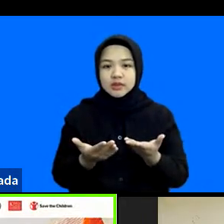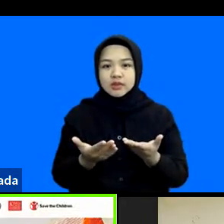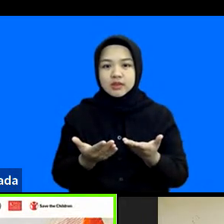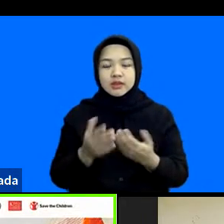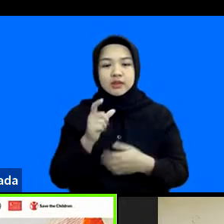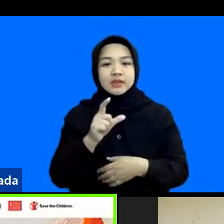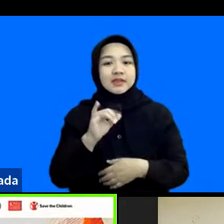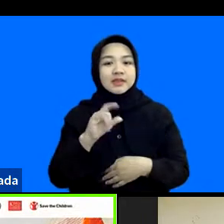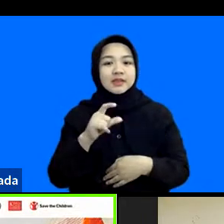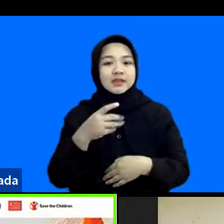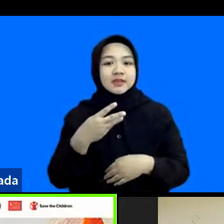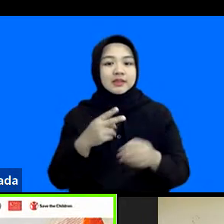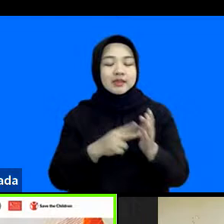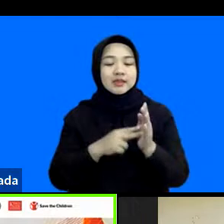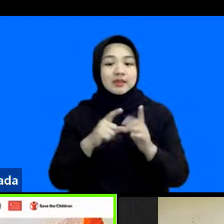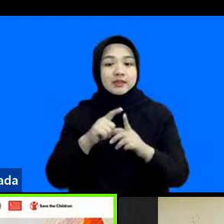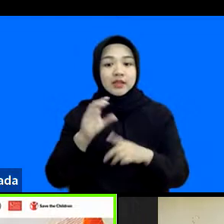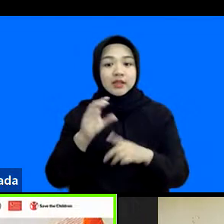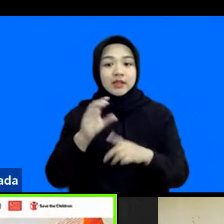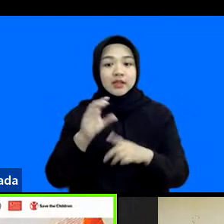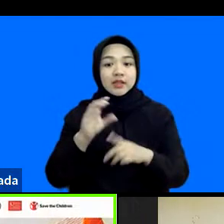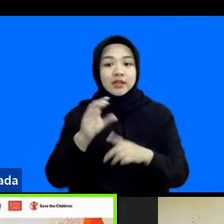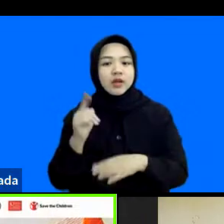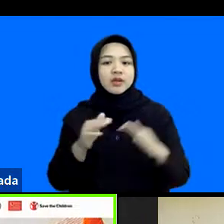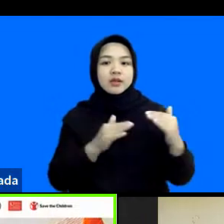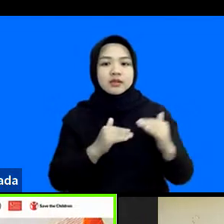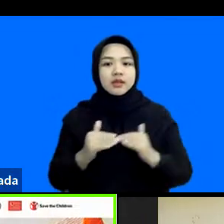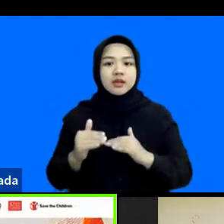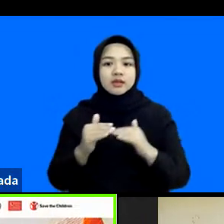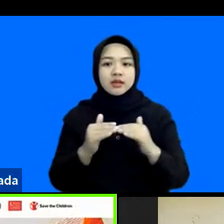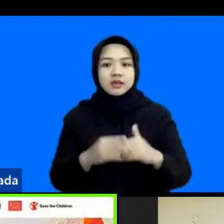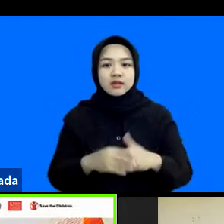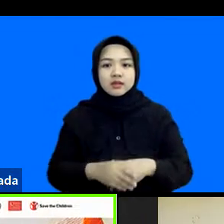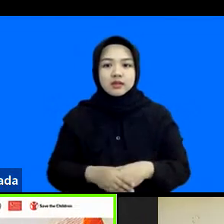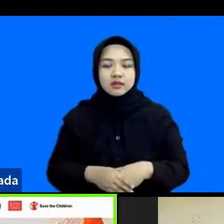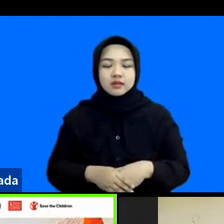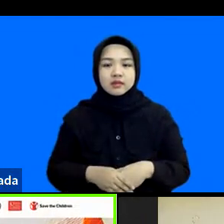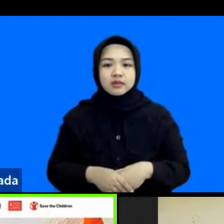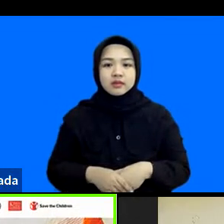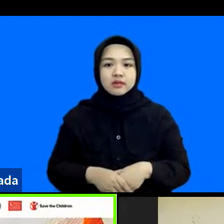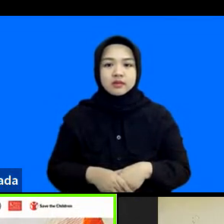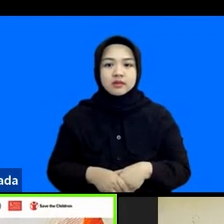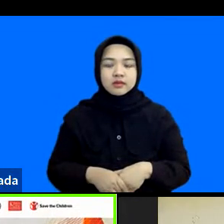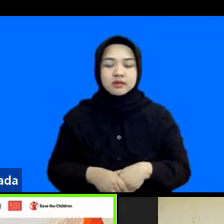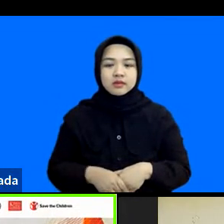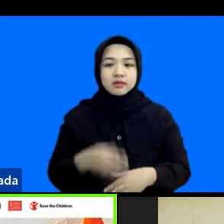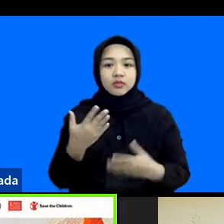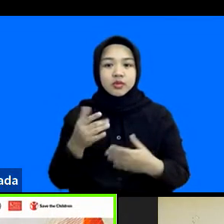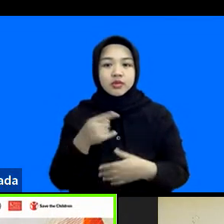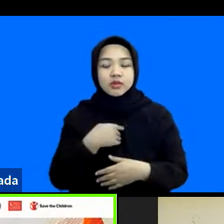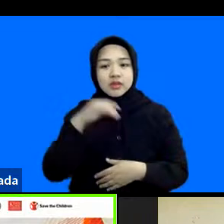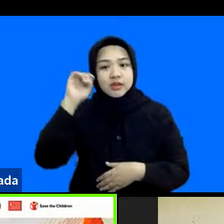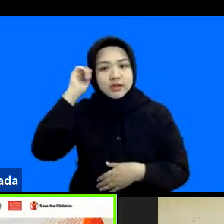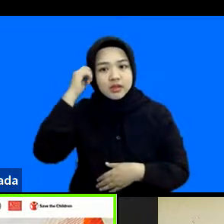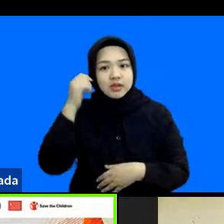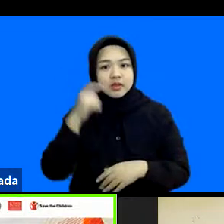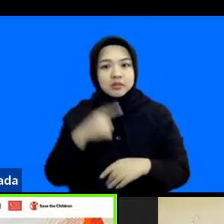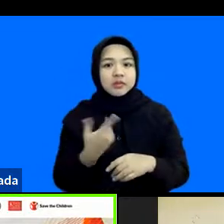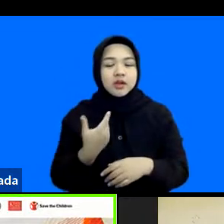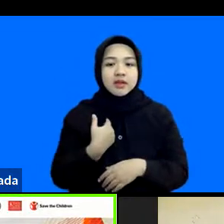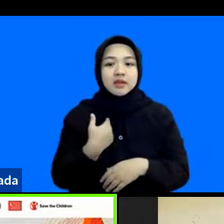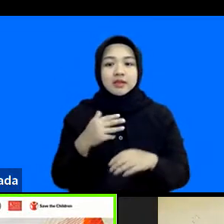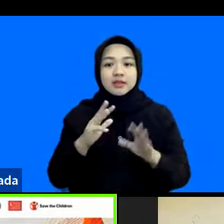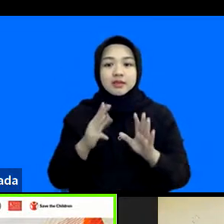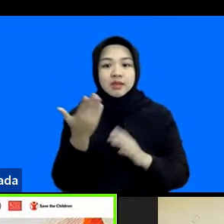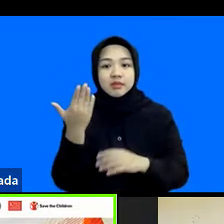cendok ya, itu sudah terstandarisasi gitu. Eh, itu mungkin yang saya ingat, tapi kurang lebih ada 9